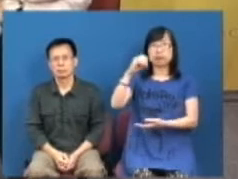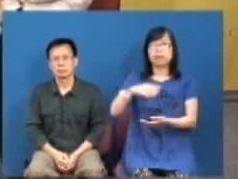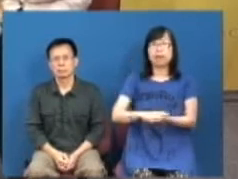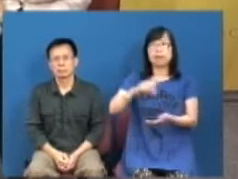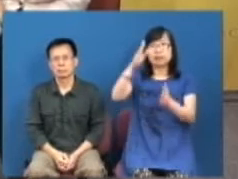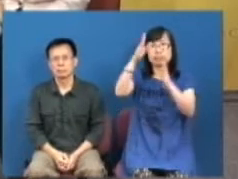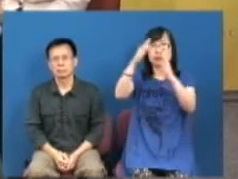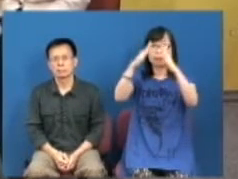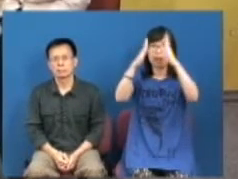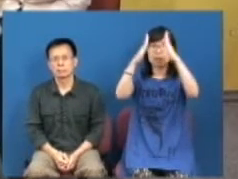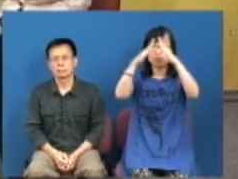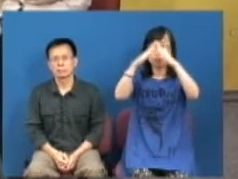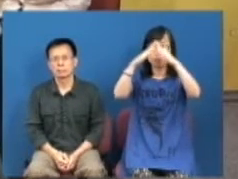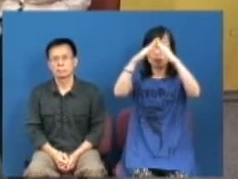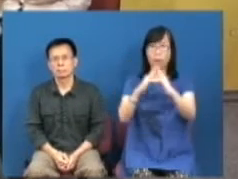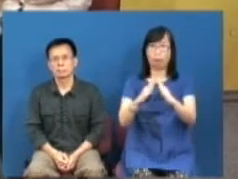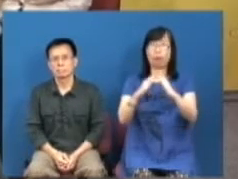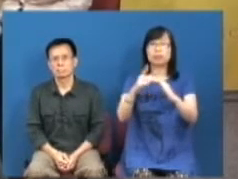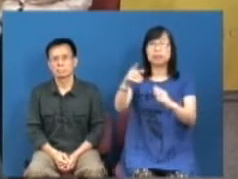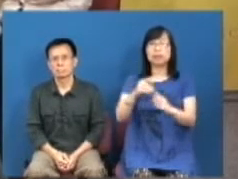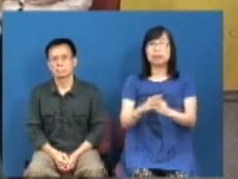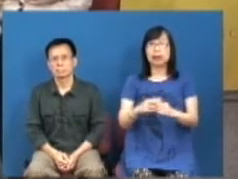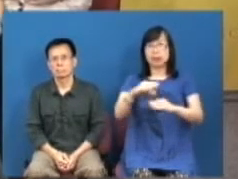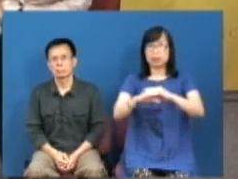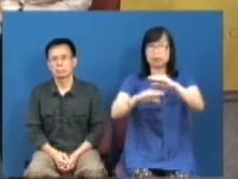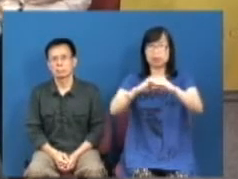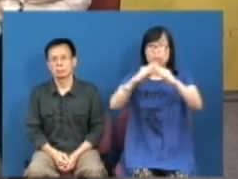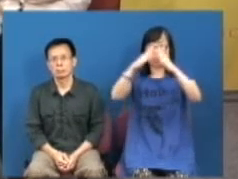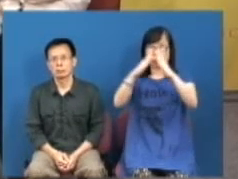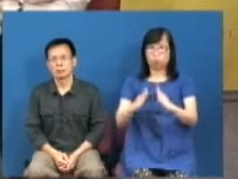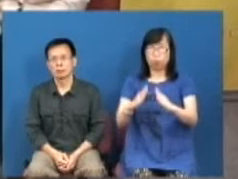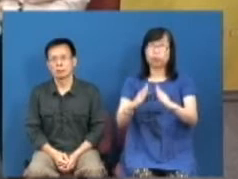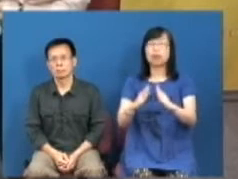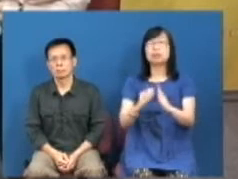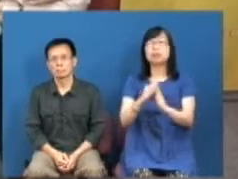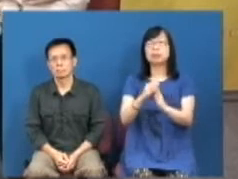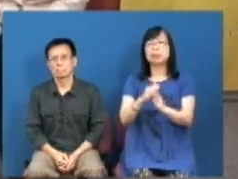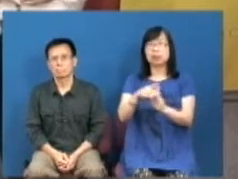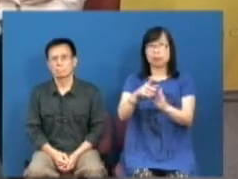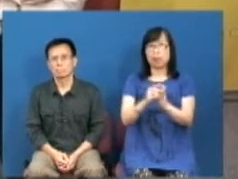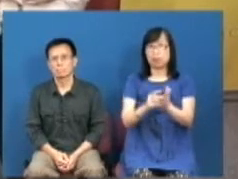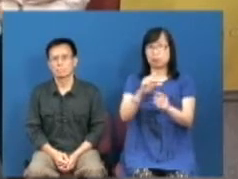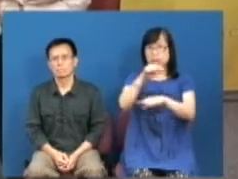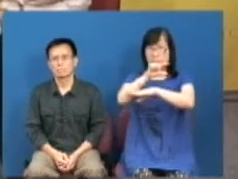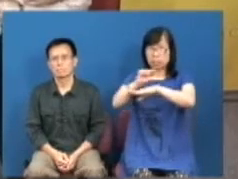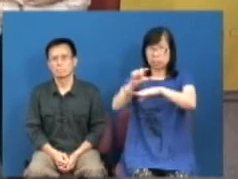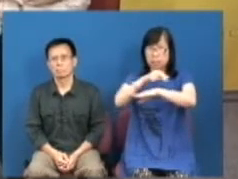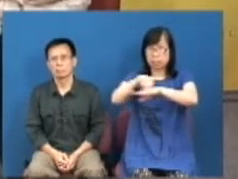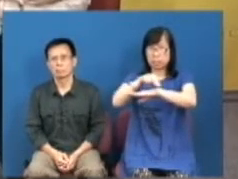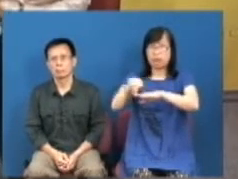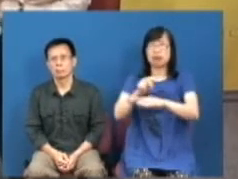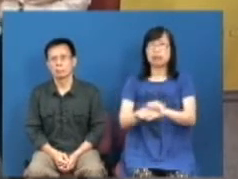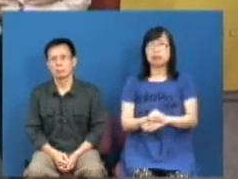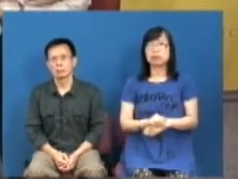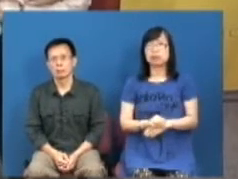成座樓下邊啲地基、啲結構嗰啲嘢咧，係坐低咗成即係有成幾尺，接近一米。咁其